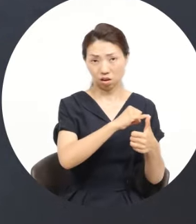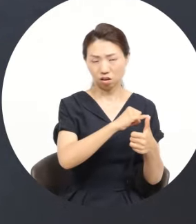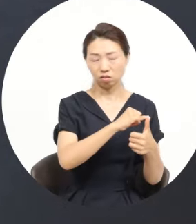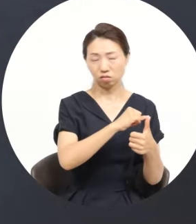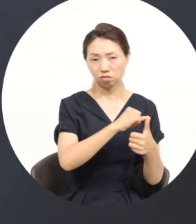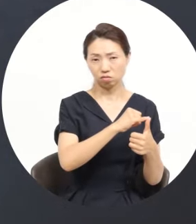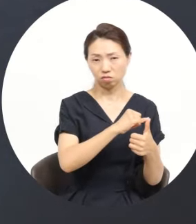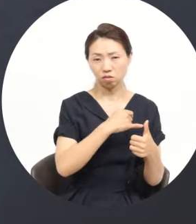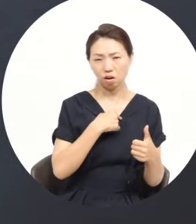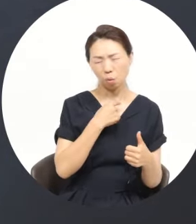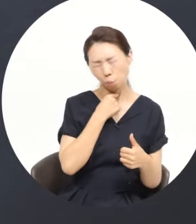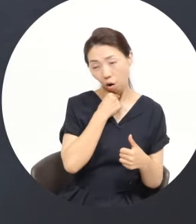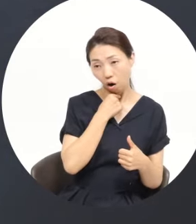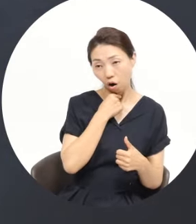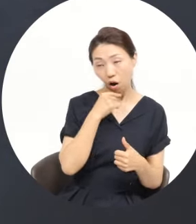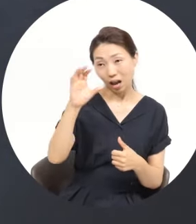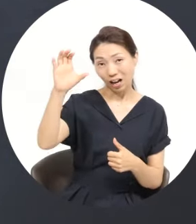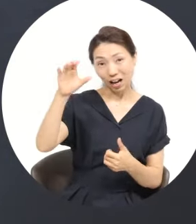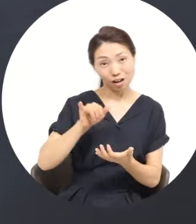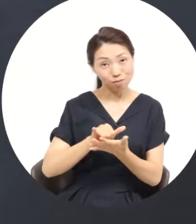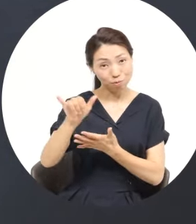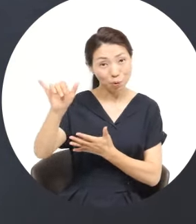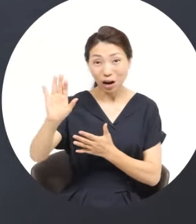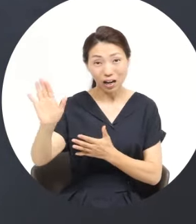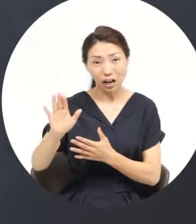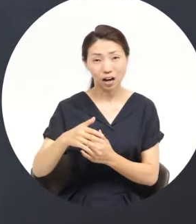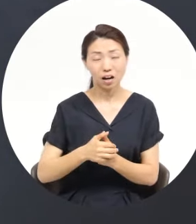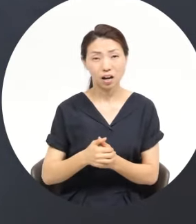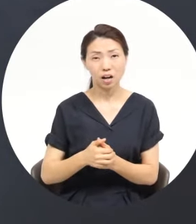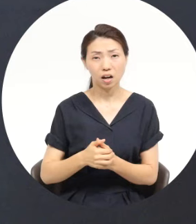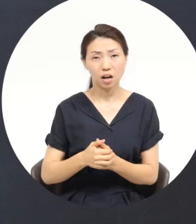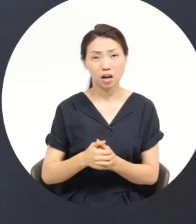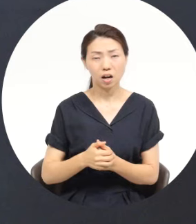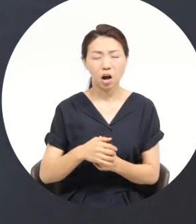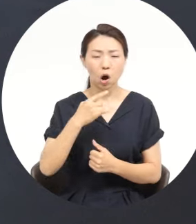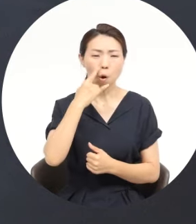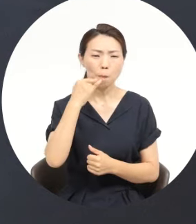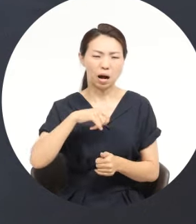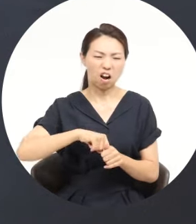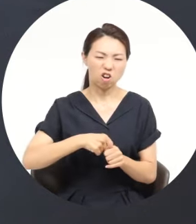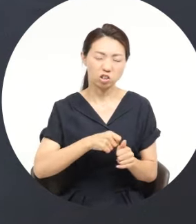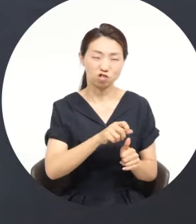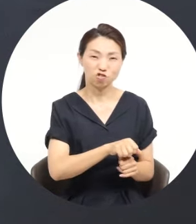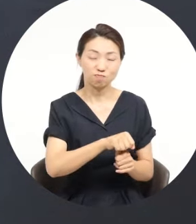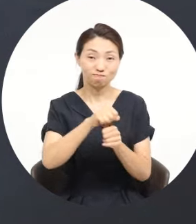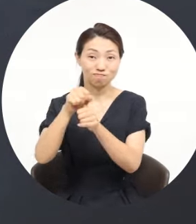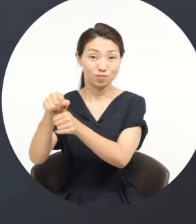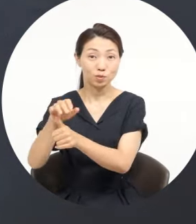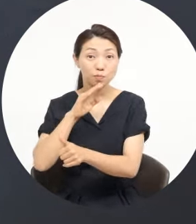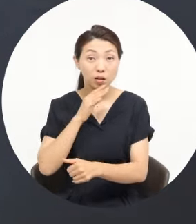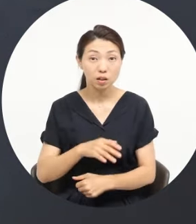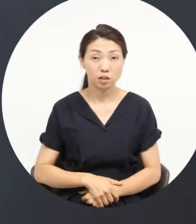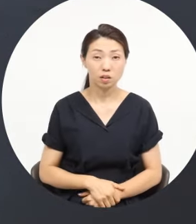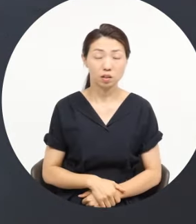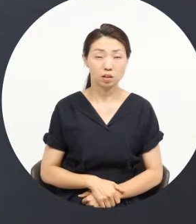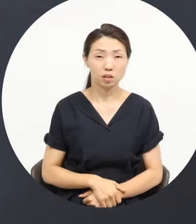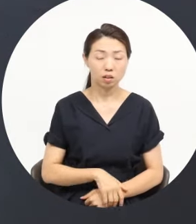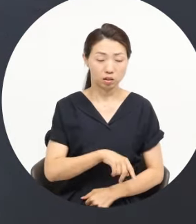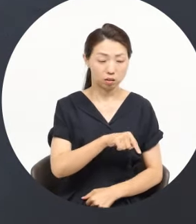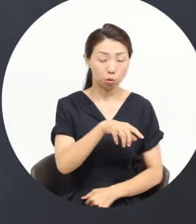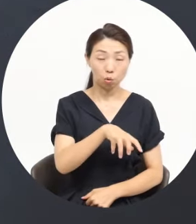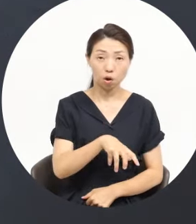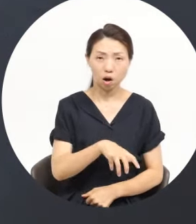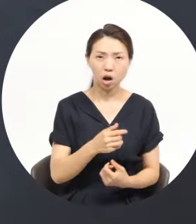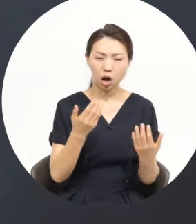싶은 게 아니라 엄마가 데리고 와서 지금 유학을 온거 아니에요. 네. 그러니까 아이는 지금 학교